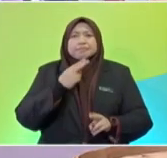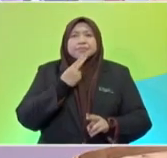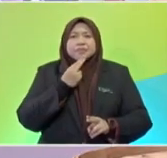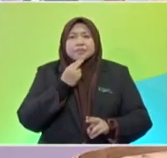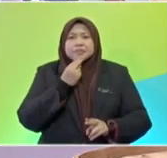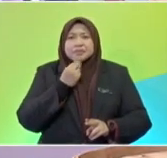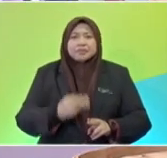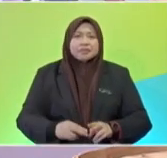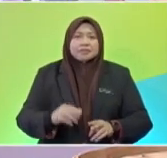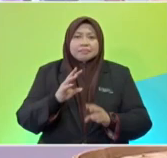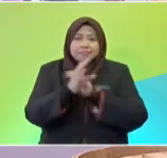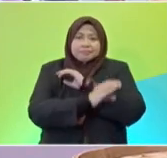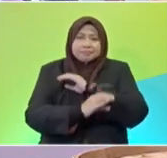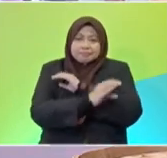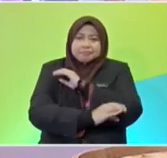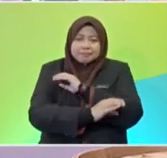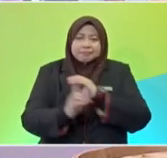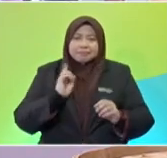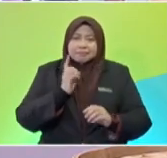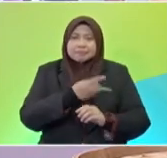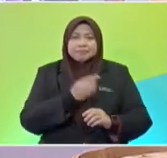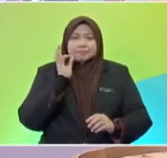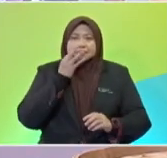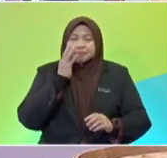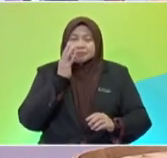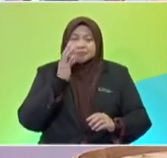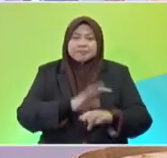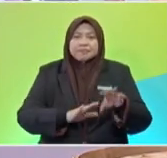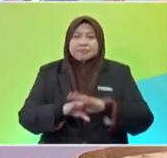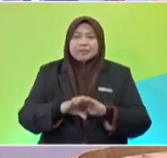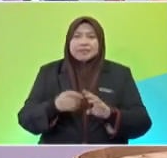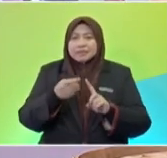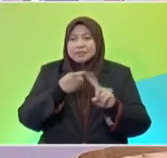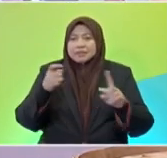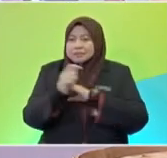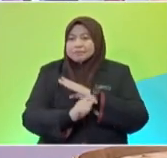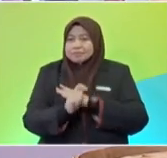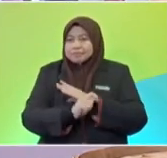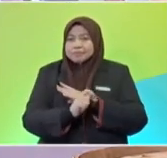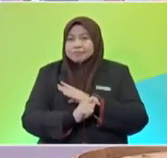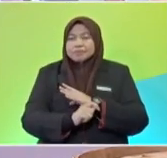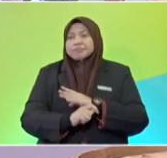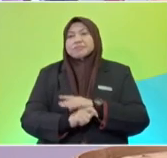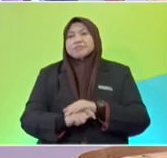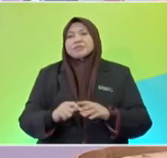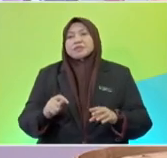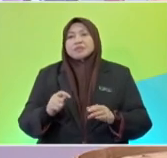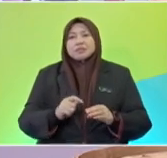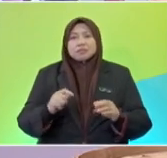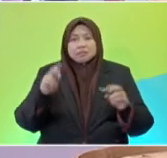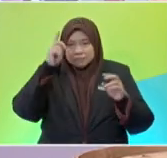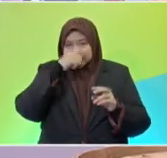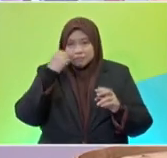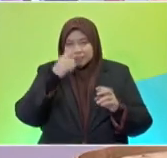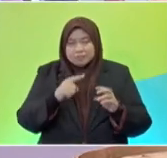hari ini buah tangan Darul Iman Darul Iman dan apa nih Negeri trenggani Darul Iman merupakan negara yang berada